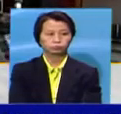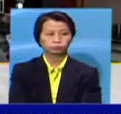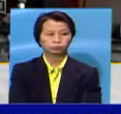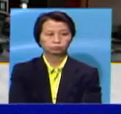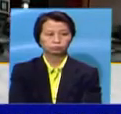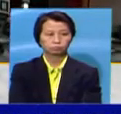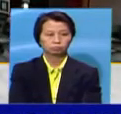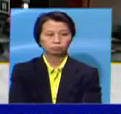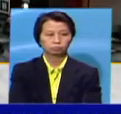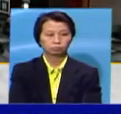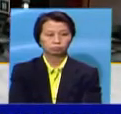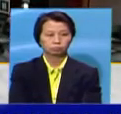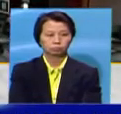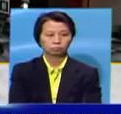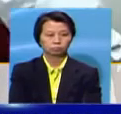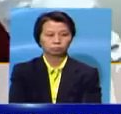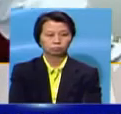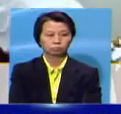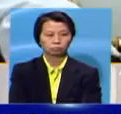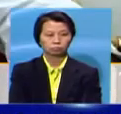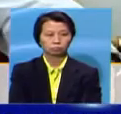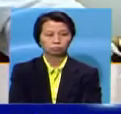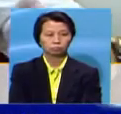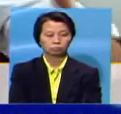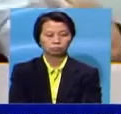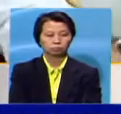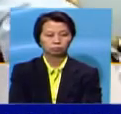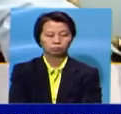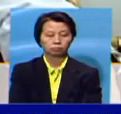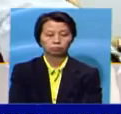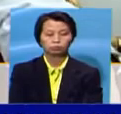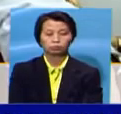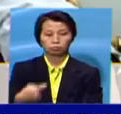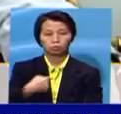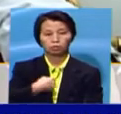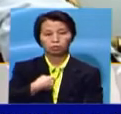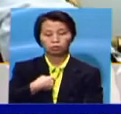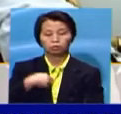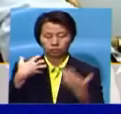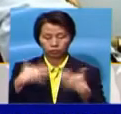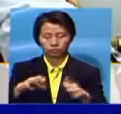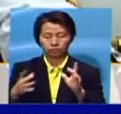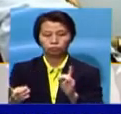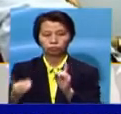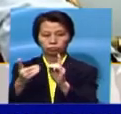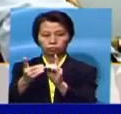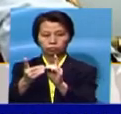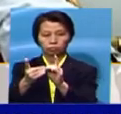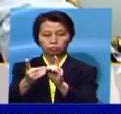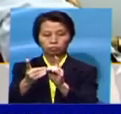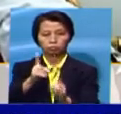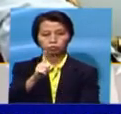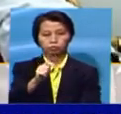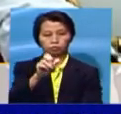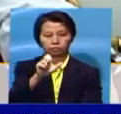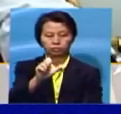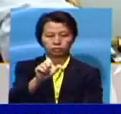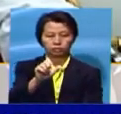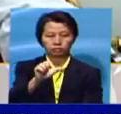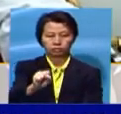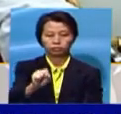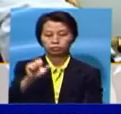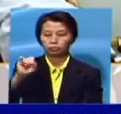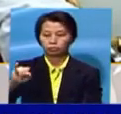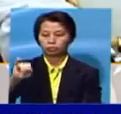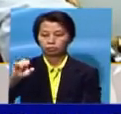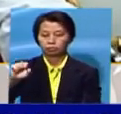jala y kita sedang cari saya dapat sahkan Bah saya dah bertemu dengan tan Sri Isa pagi tadi